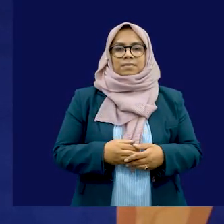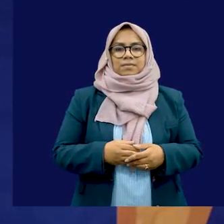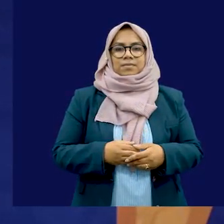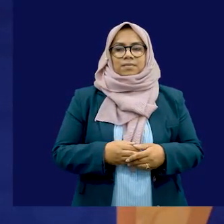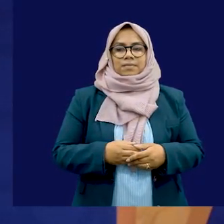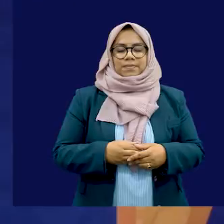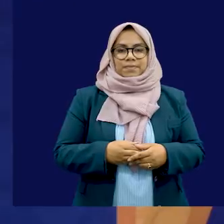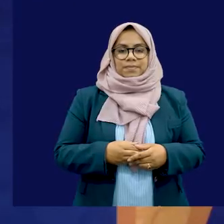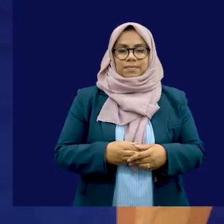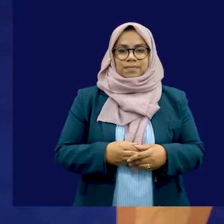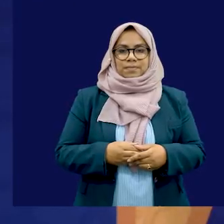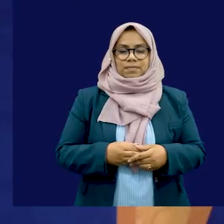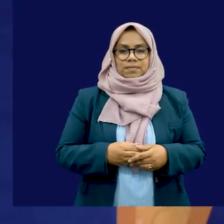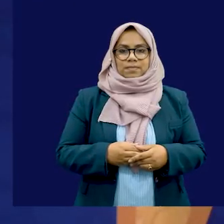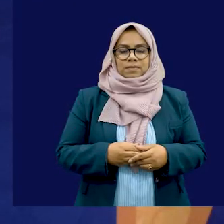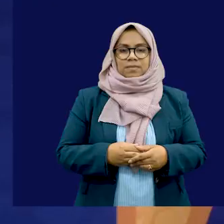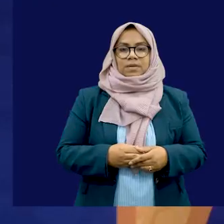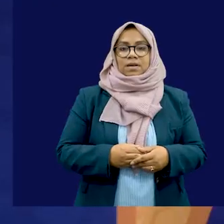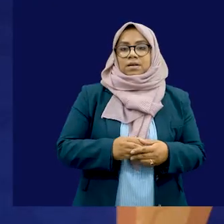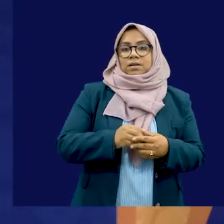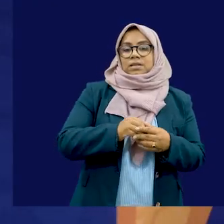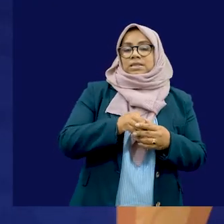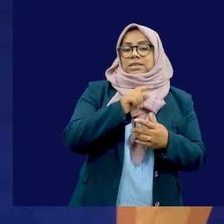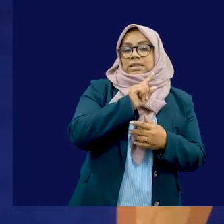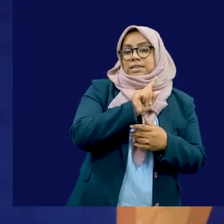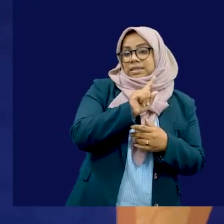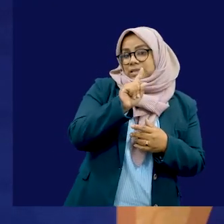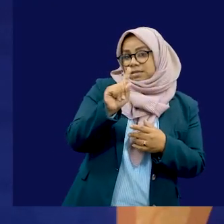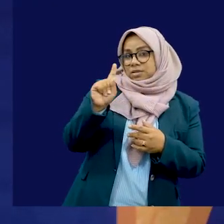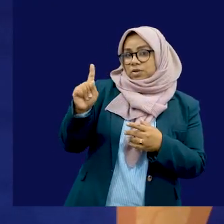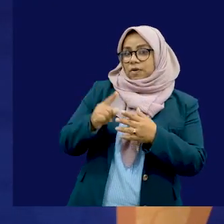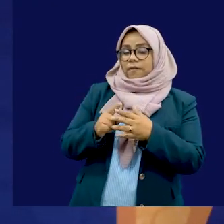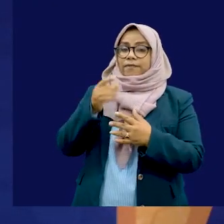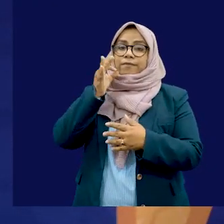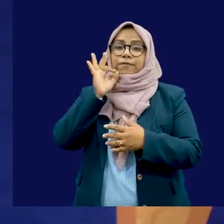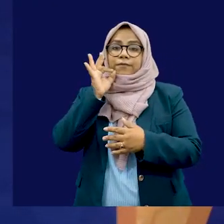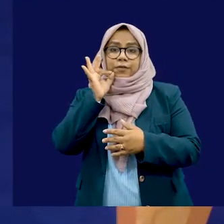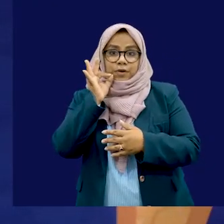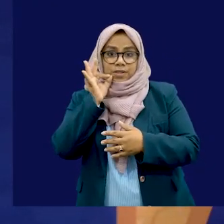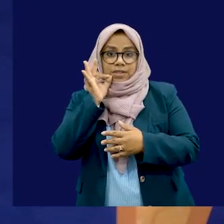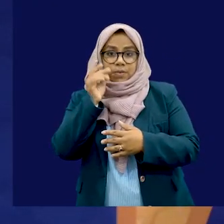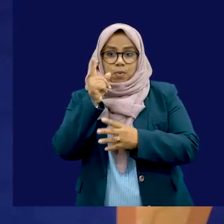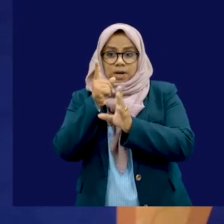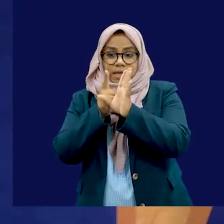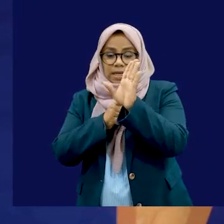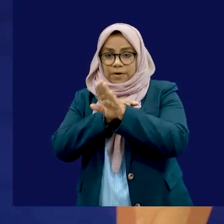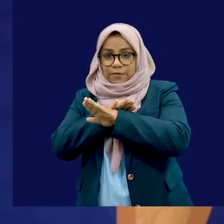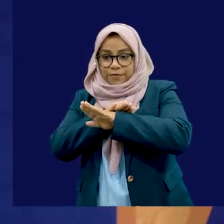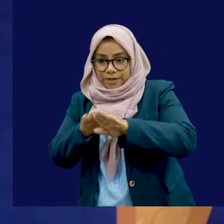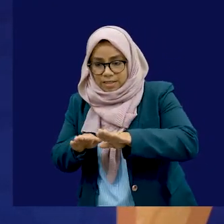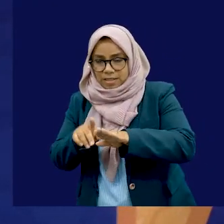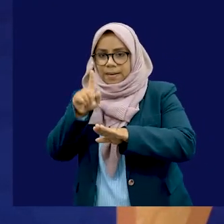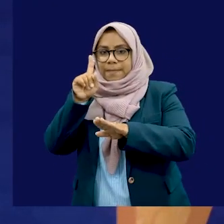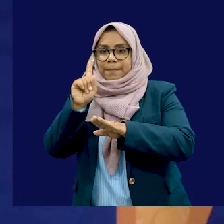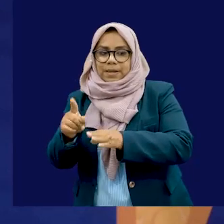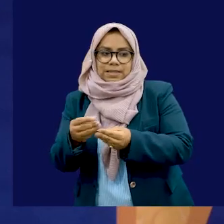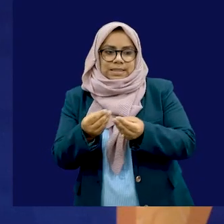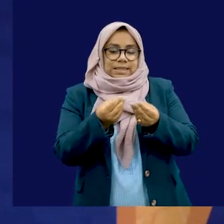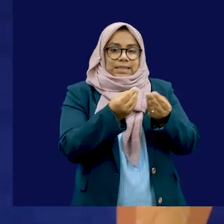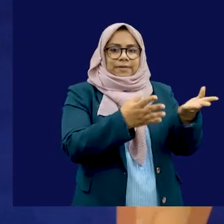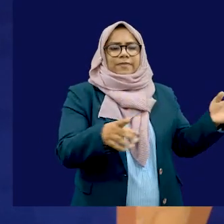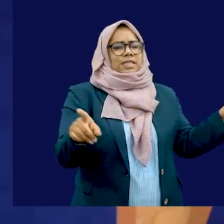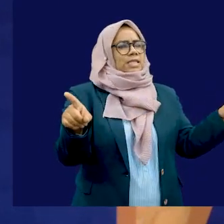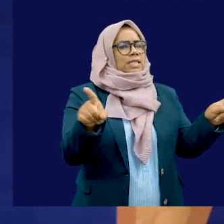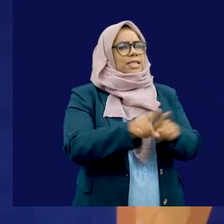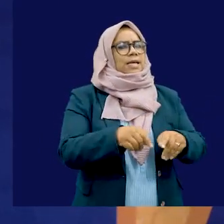حَقَّهُ يَوْمَ حَصَادِهِ. Eat of its fruit when it yields, and give its due zakat on the